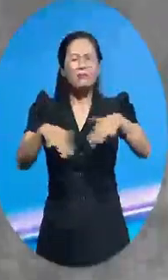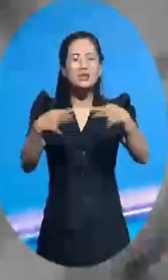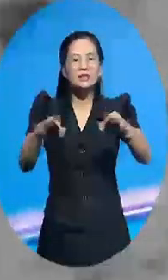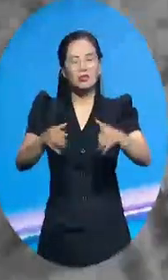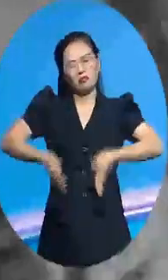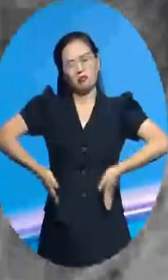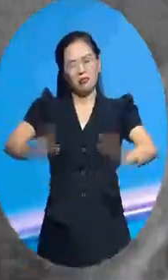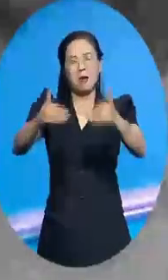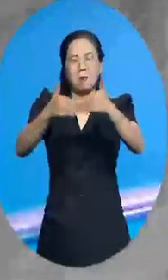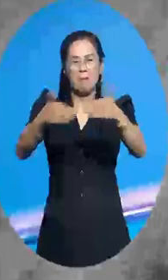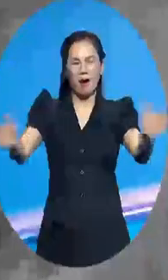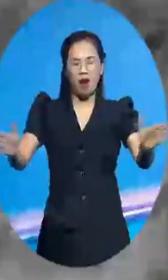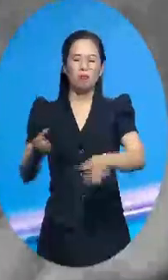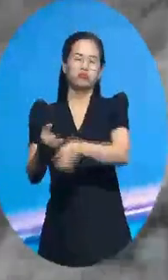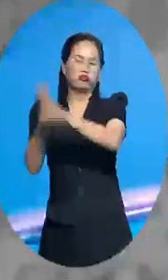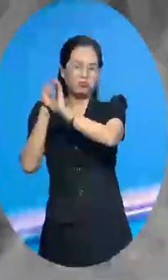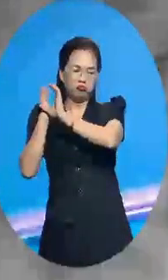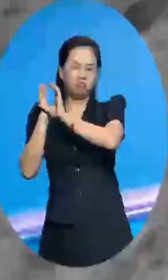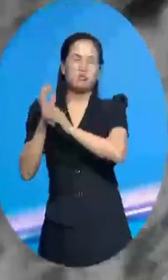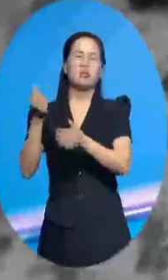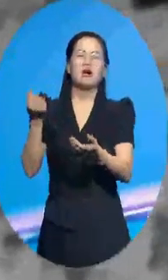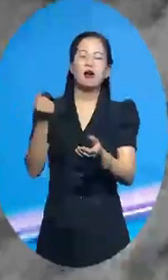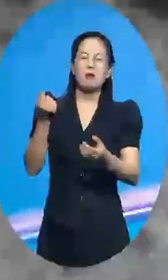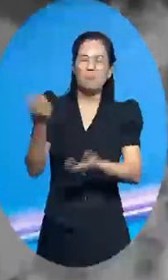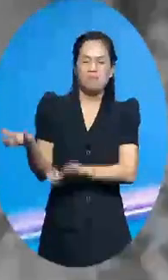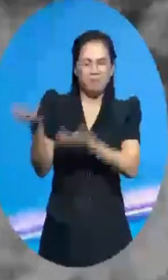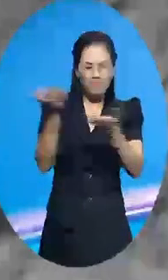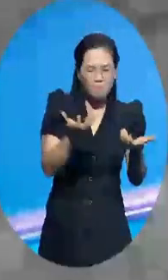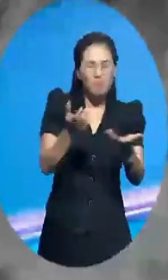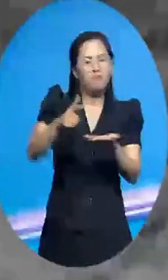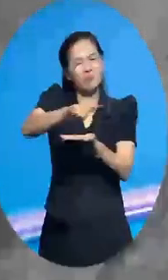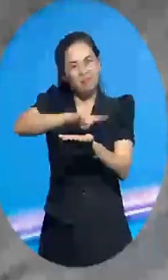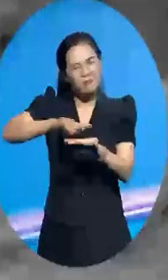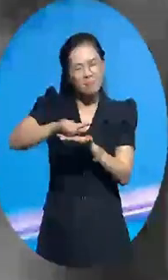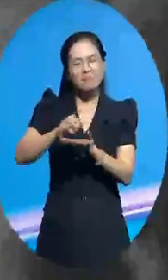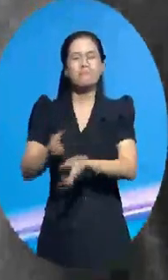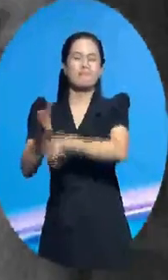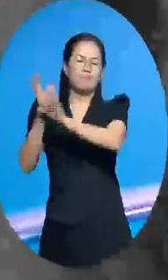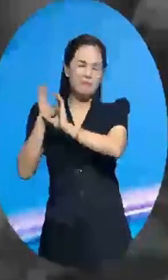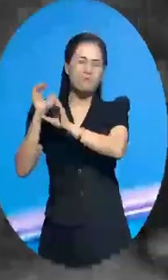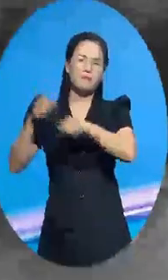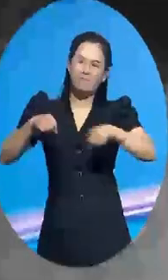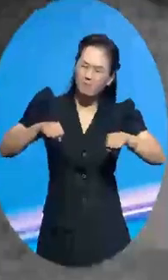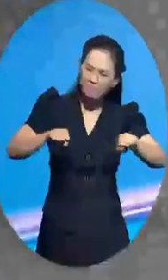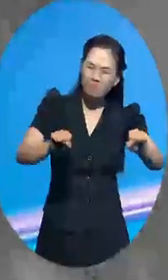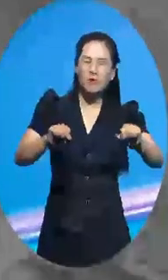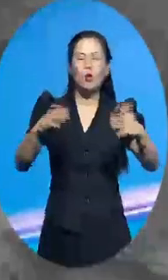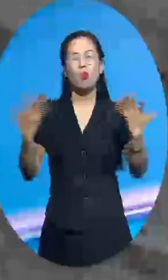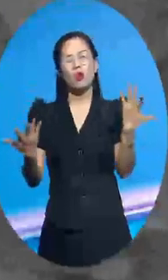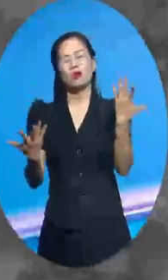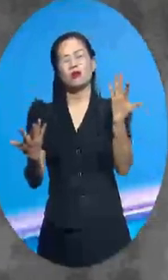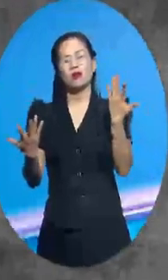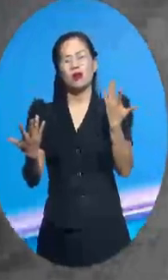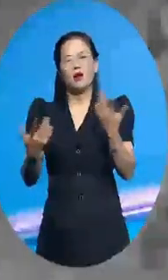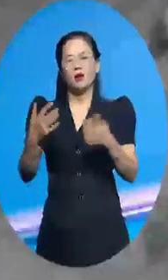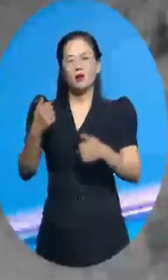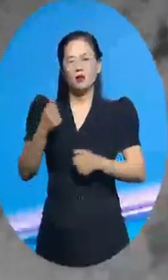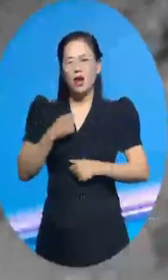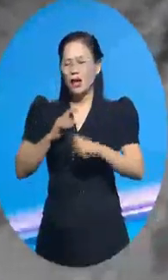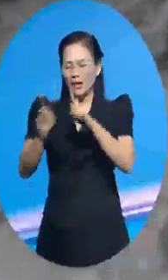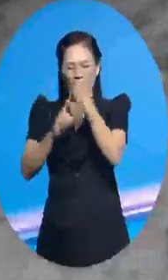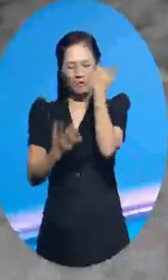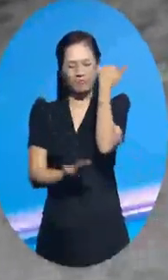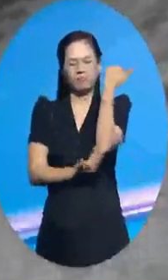quân sự, tổ chức đưa đón bộ đội, chuyển công văn tài liệu từ miền Bắc vào miền Nam và ngược lại. Đoàn được mang phiên